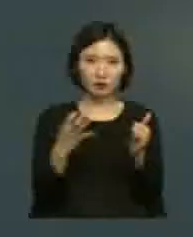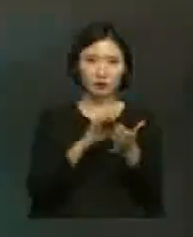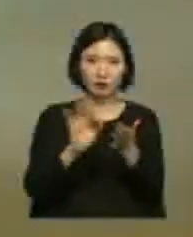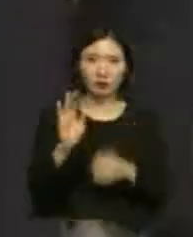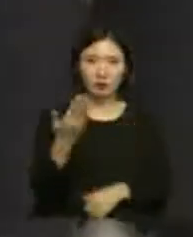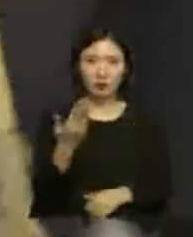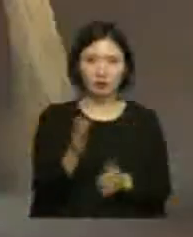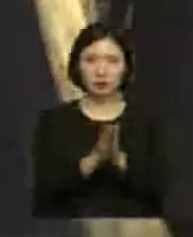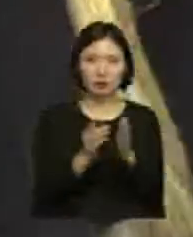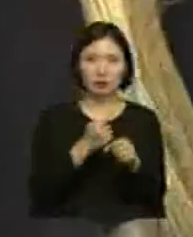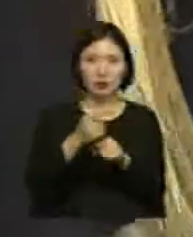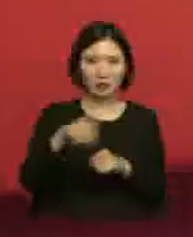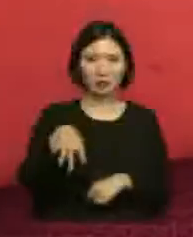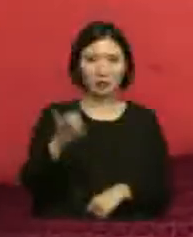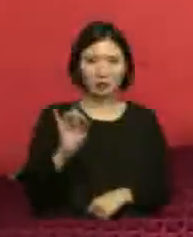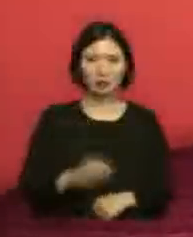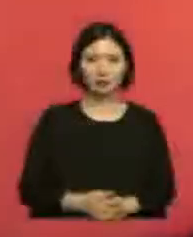시행은 내년 이 최초입니다